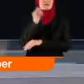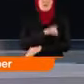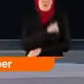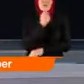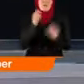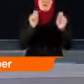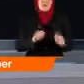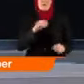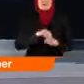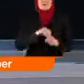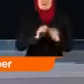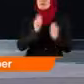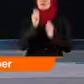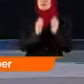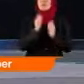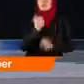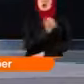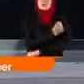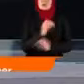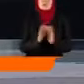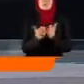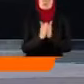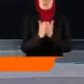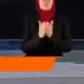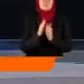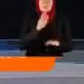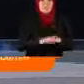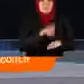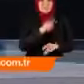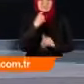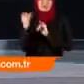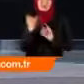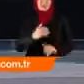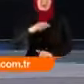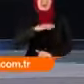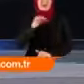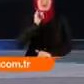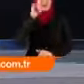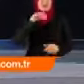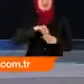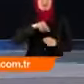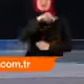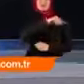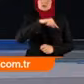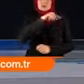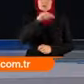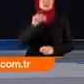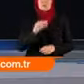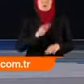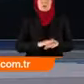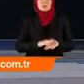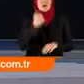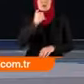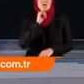kullanılan aşı pasaport uygulaması tepkileri de beraberinde getiriyor İtalyanlar için uygulama altı Ağustos'ta başlıyor muhalif